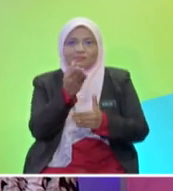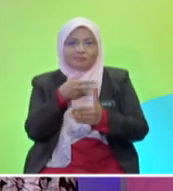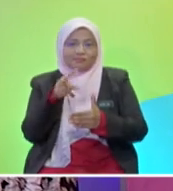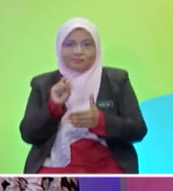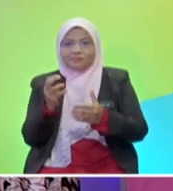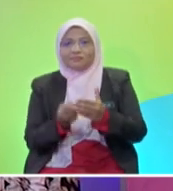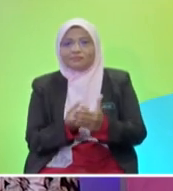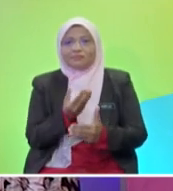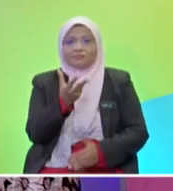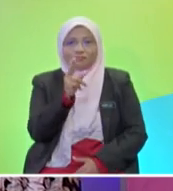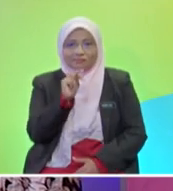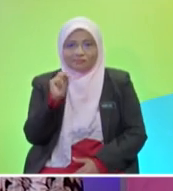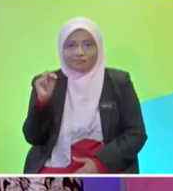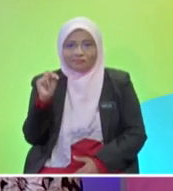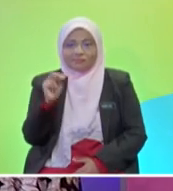gunakan